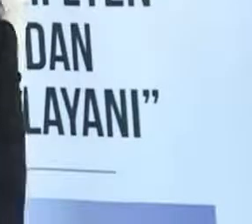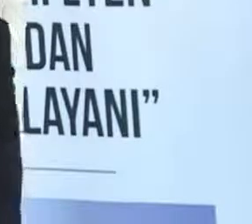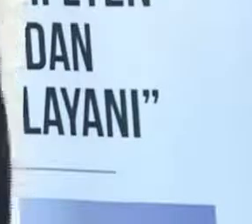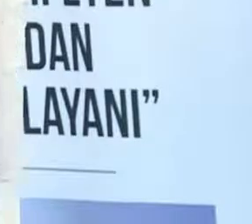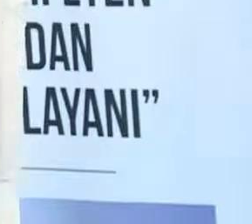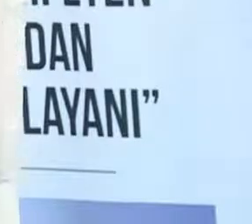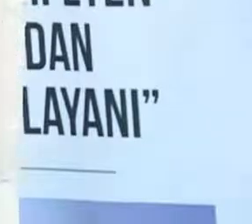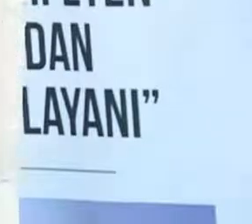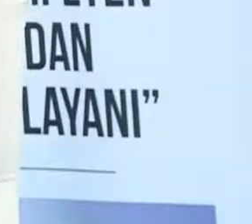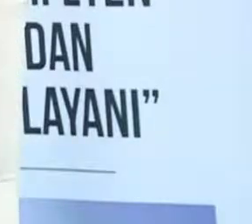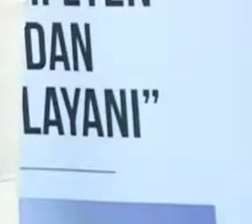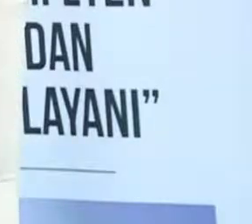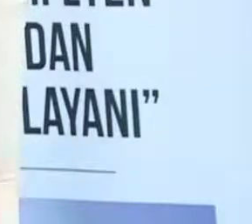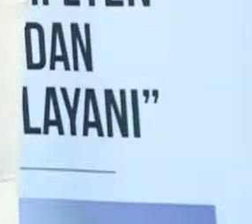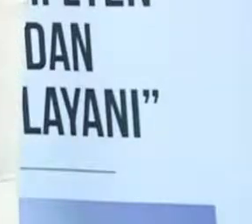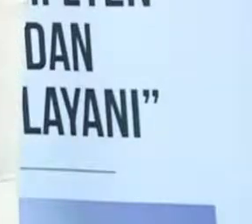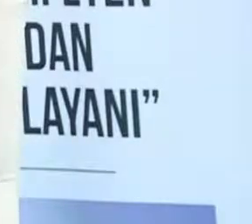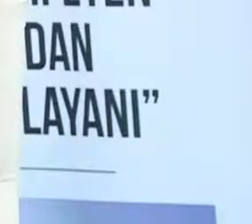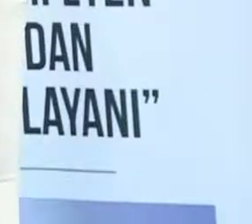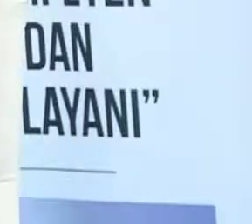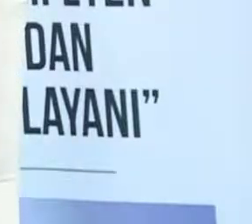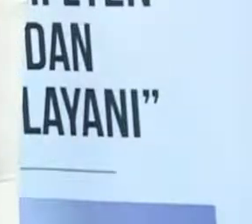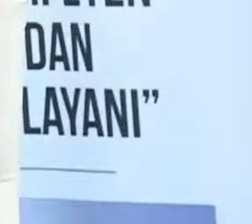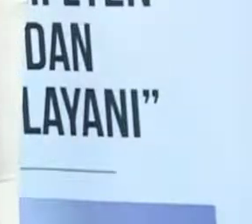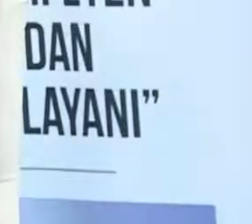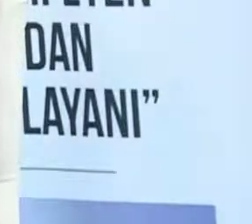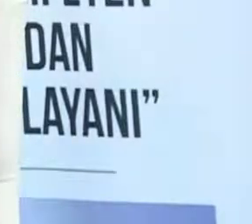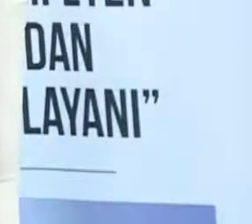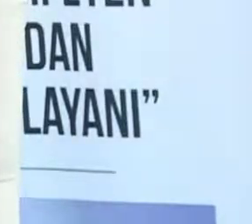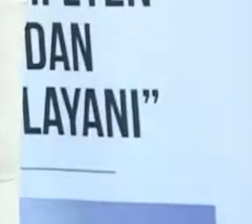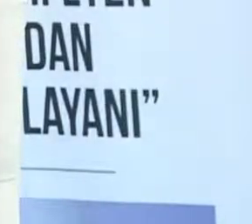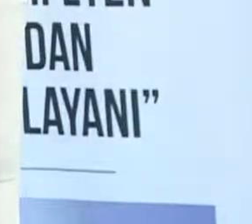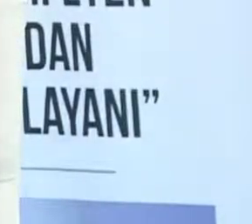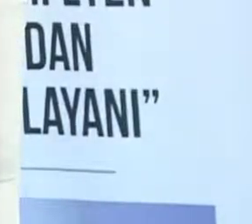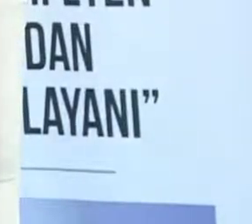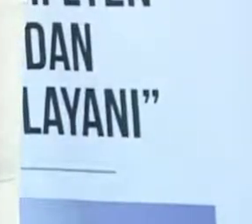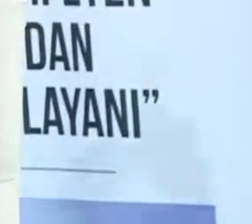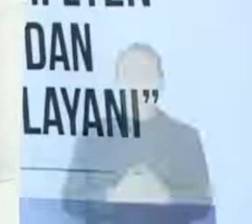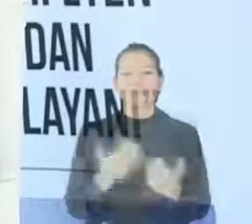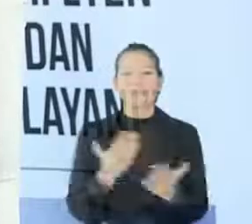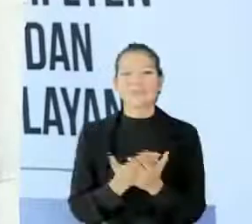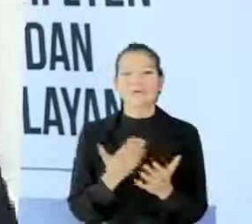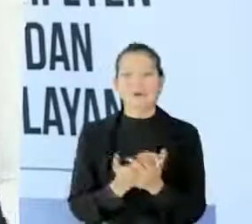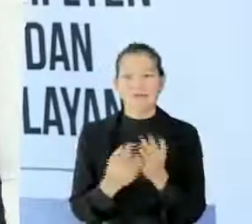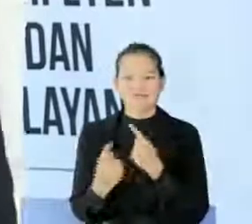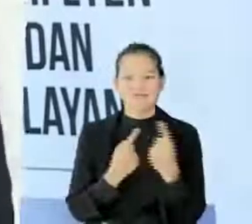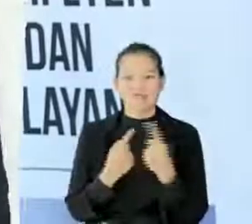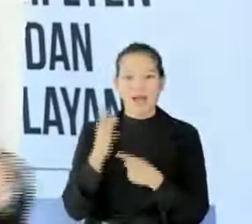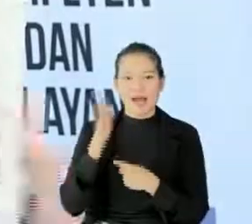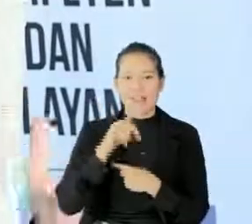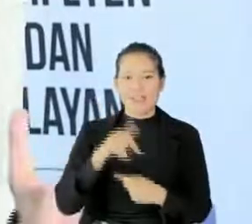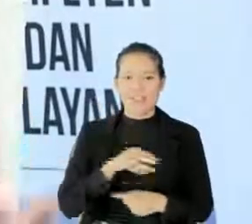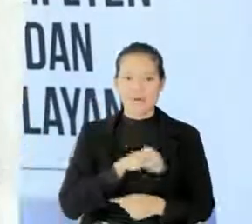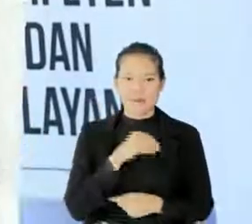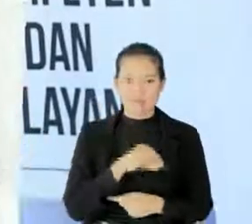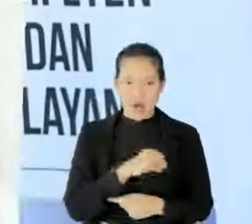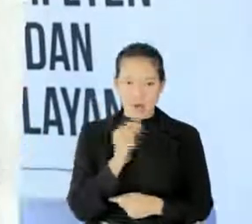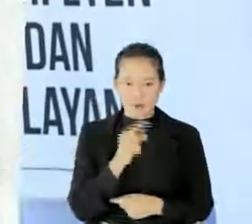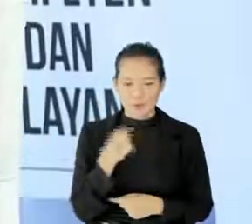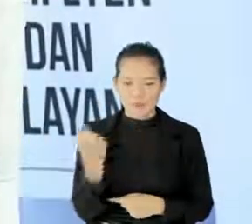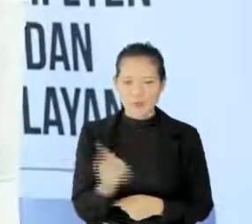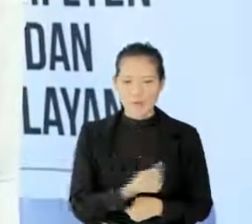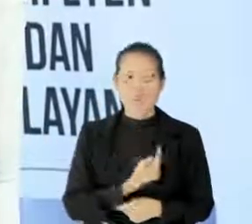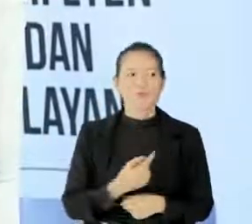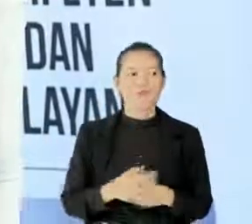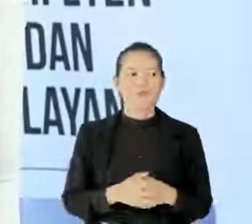aduh deg-degan di sini dengernya. Nah, tiba saatnya kita di penghujung acara. Ya, semoga bincang-bincang hari ini bermanfaat untuk kita